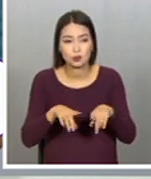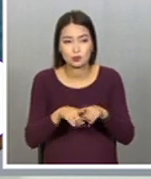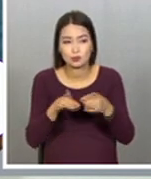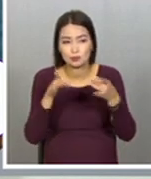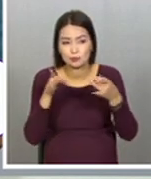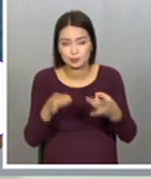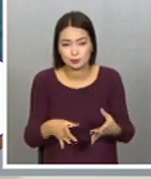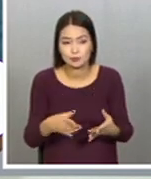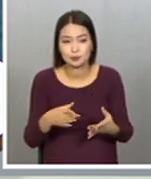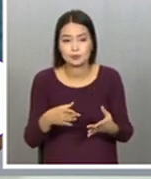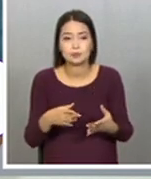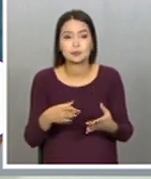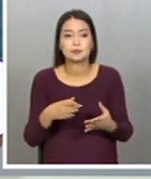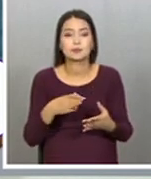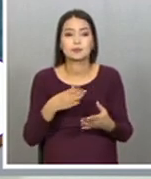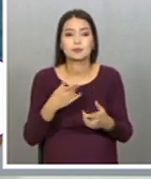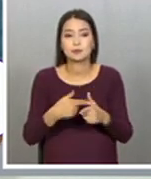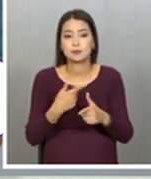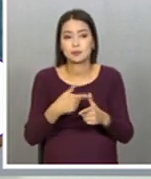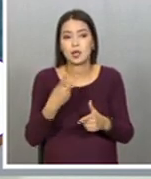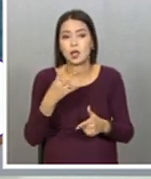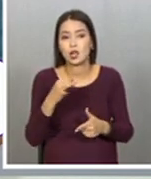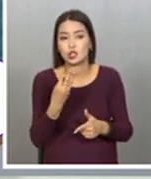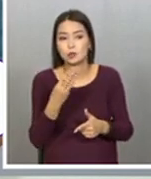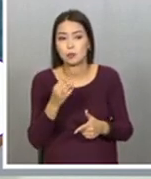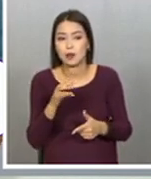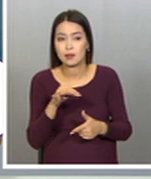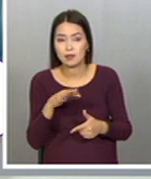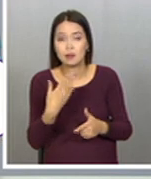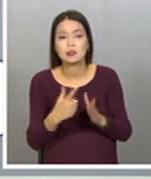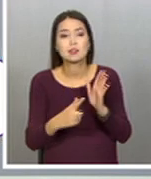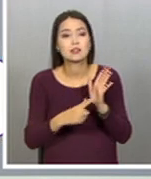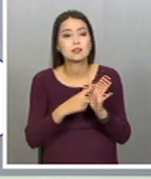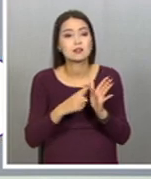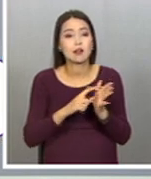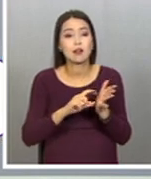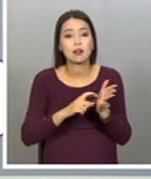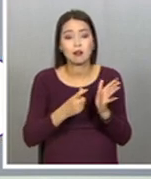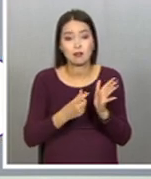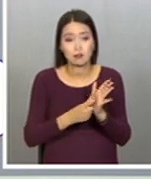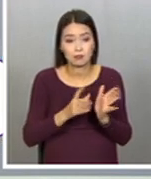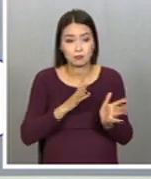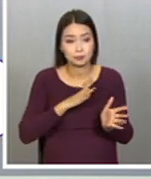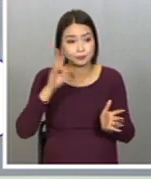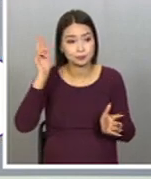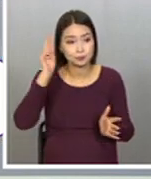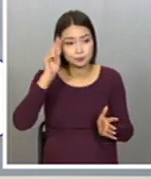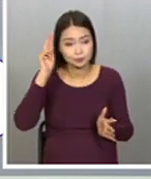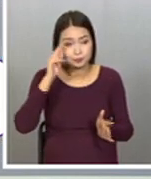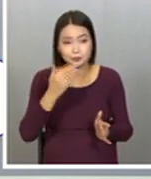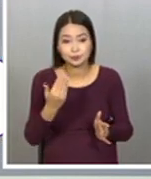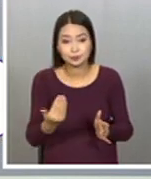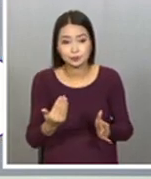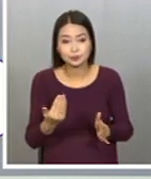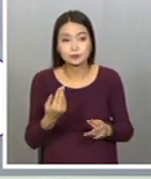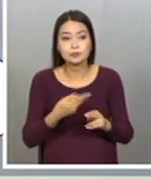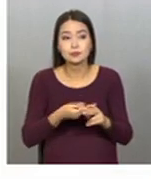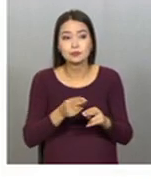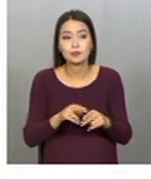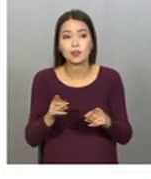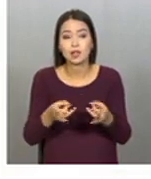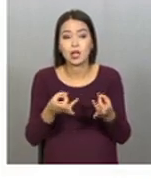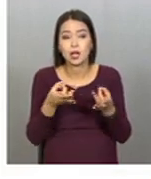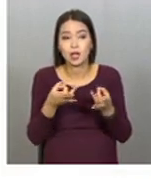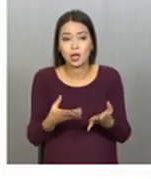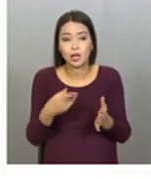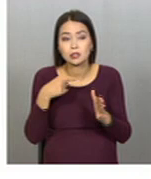Сіздер лейшманиямен де 7-ші сыныпта танысқан болатынсыздар. Мінекі лейшманияның қарапайым құрылысы,